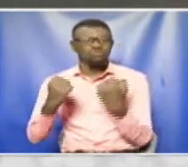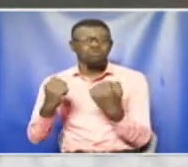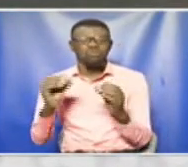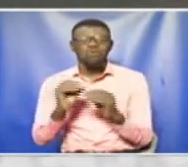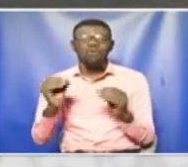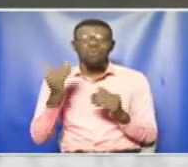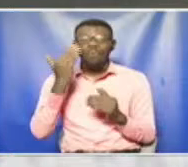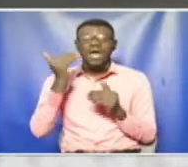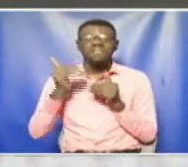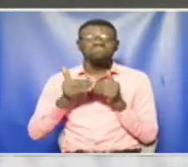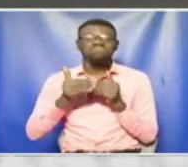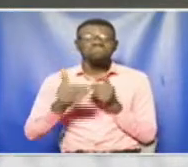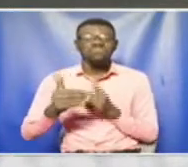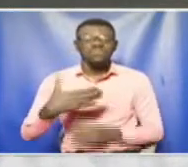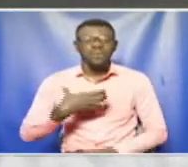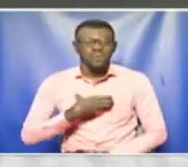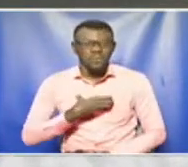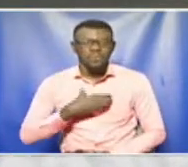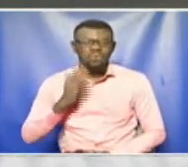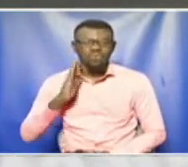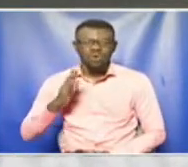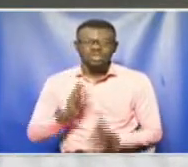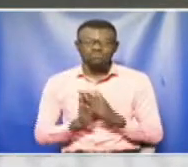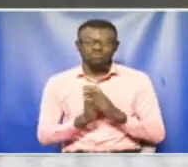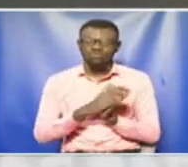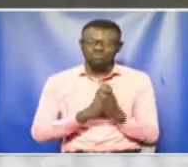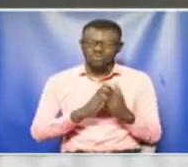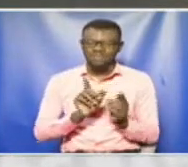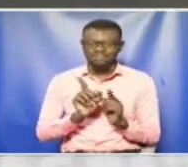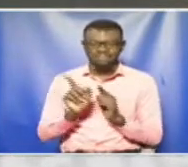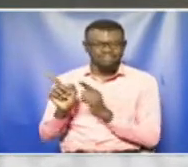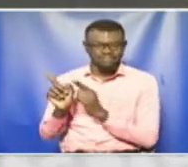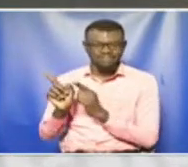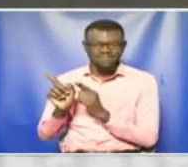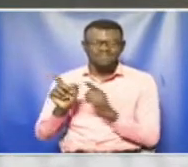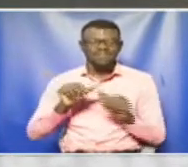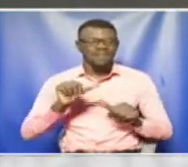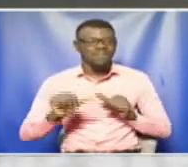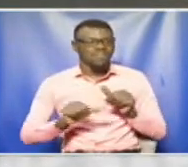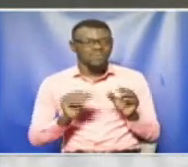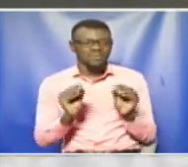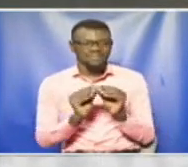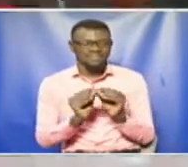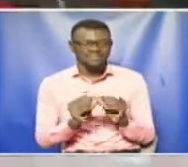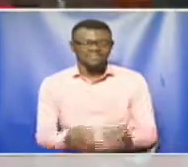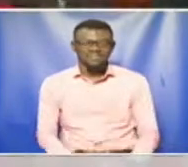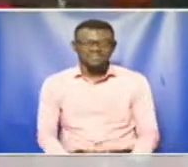miezi michache ijayo. Chris Airo ameandaa tathmini ifuatayo kuhusu mkutano huo.